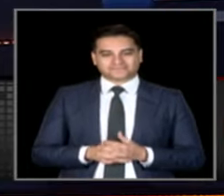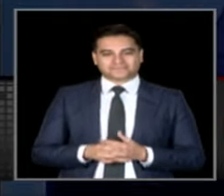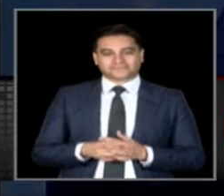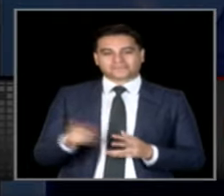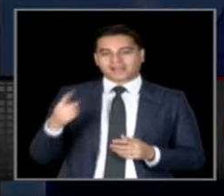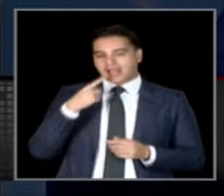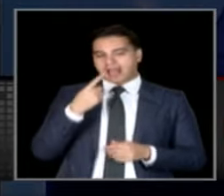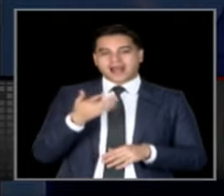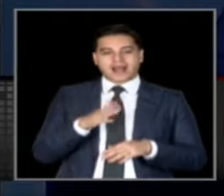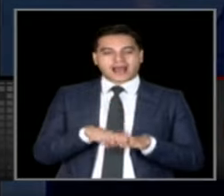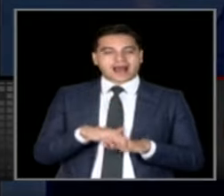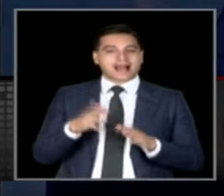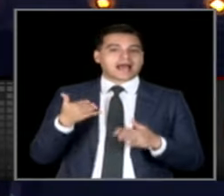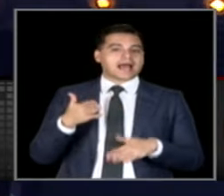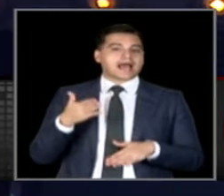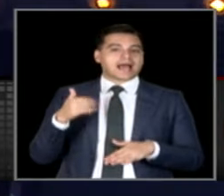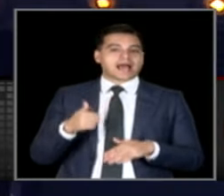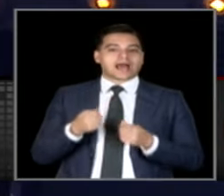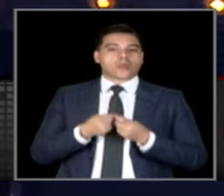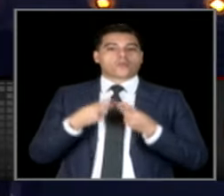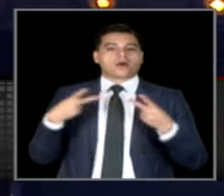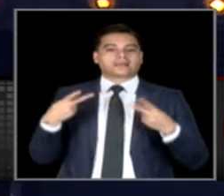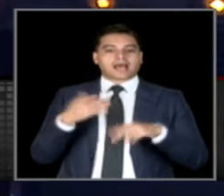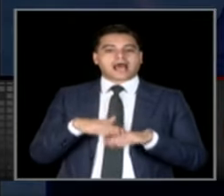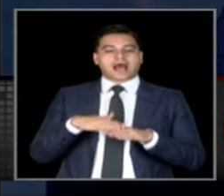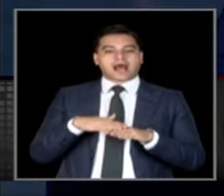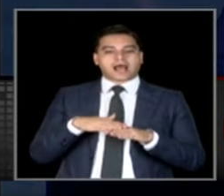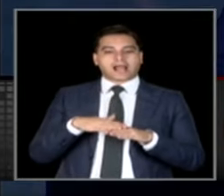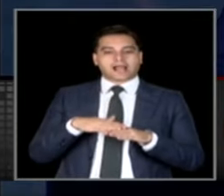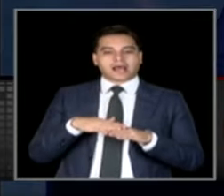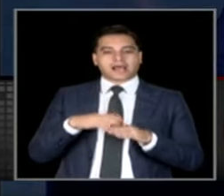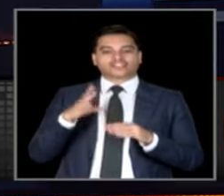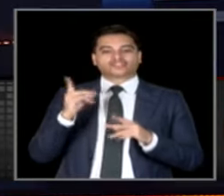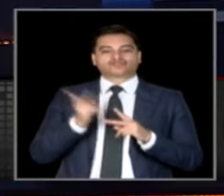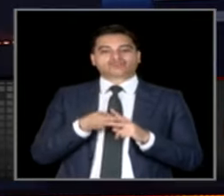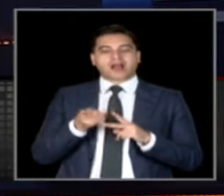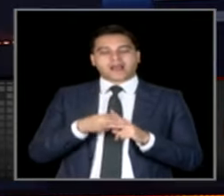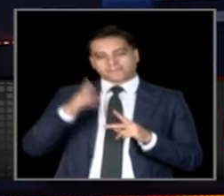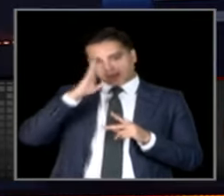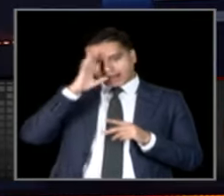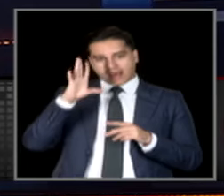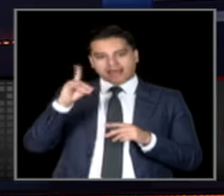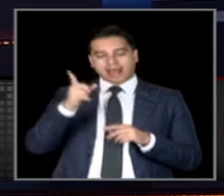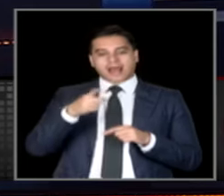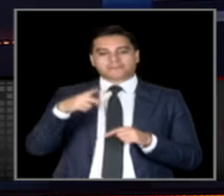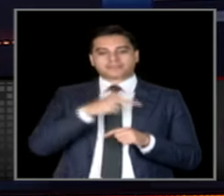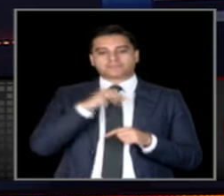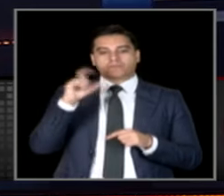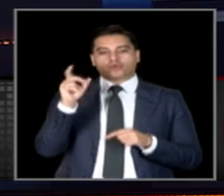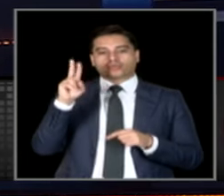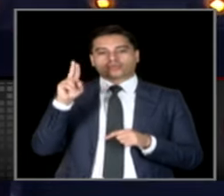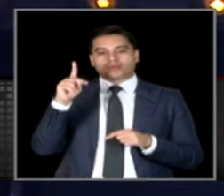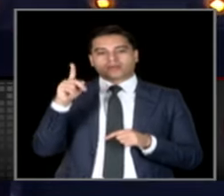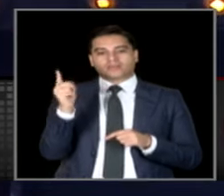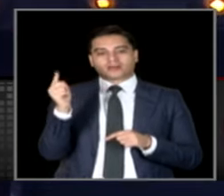قال هذه قبل وداع من الشعب العراقي، أيها الكلب، منتظر إيه؟